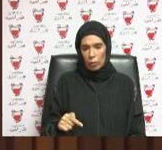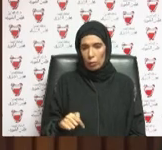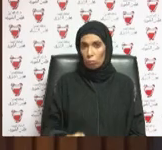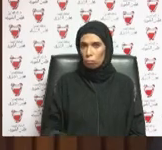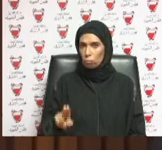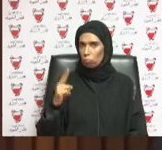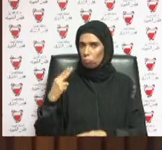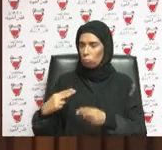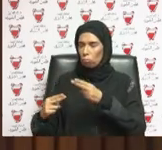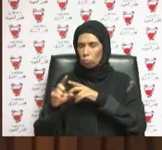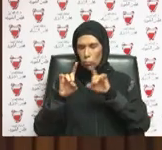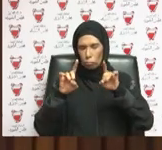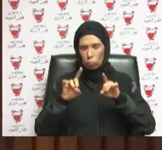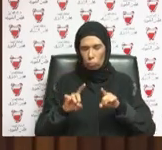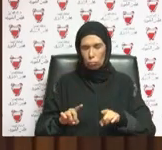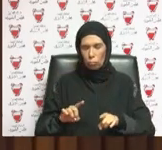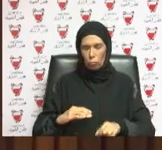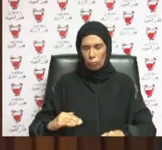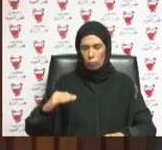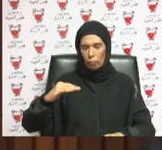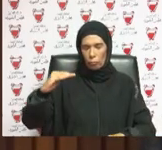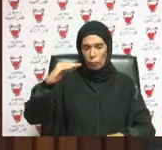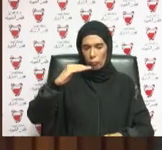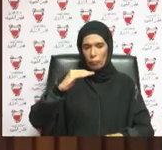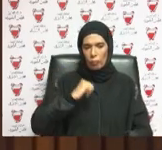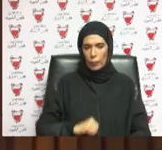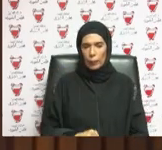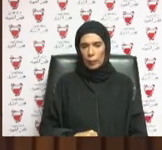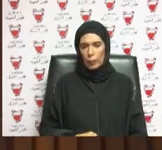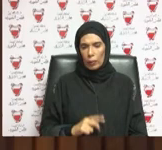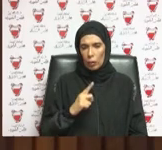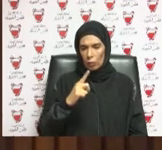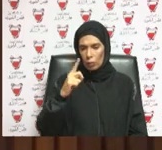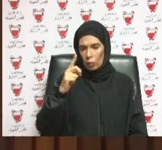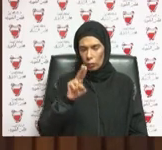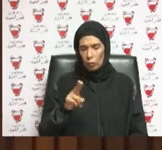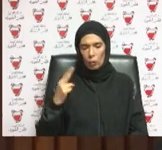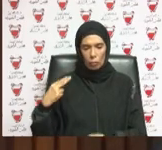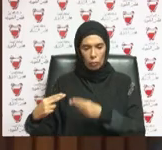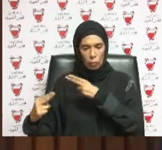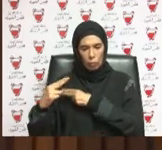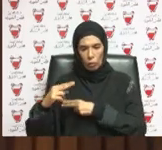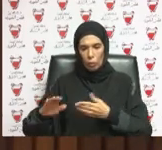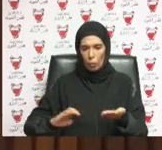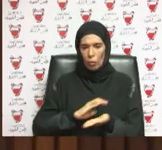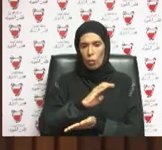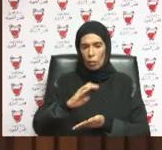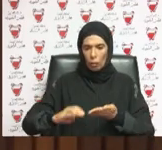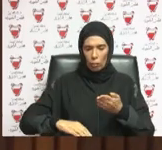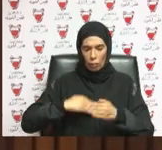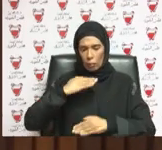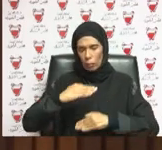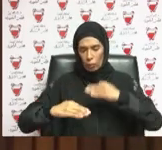تاريخيا وحضاريا كبيرا. عليه الوطن شمخت صروحه التاريخية والحضارية، ونمت وتطورت